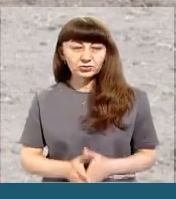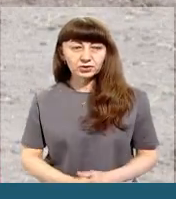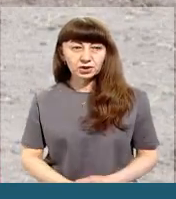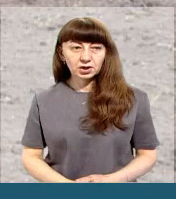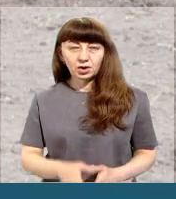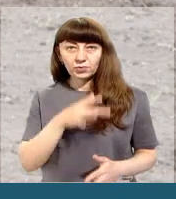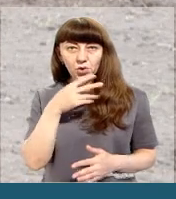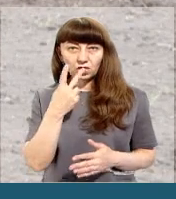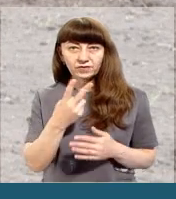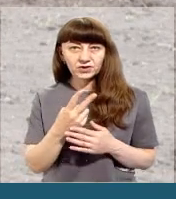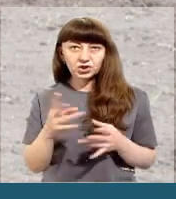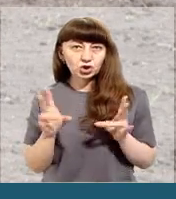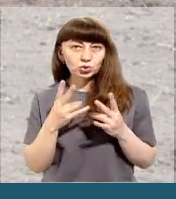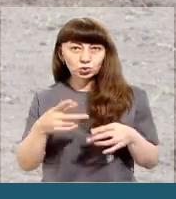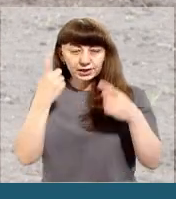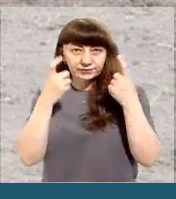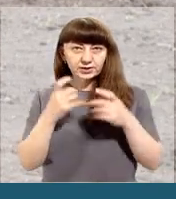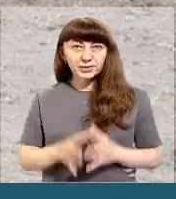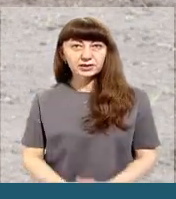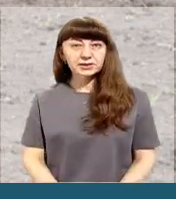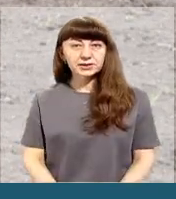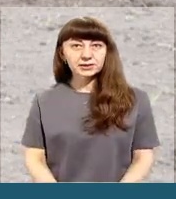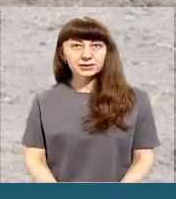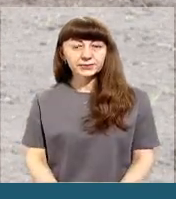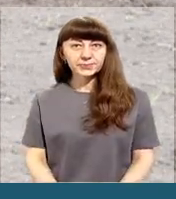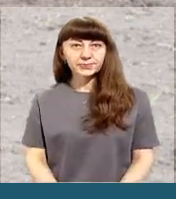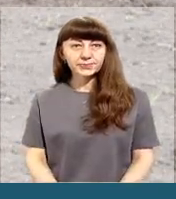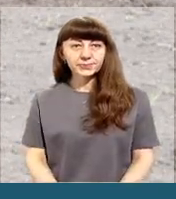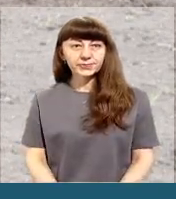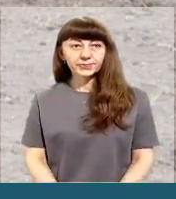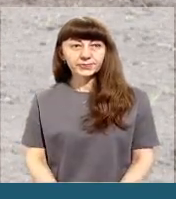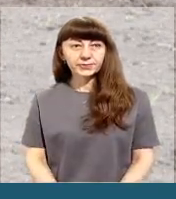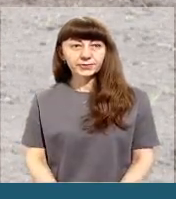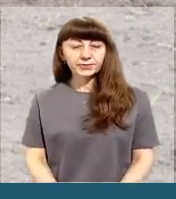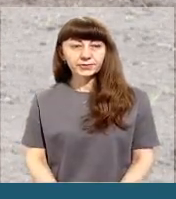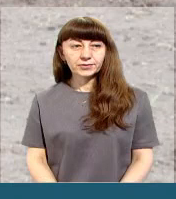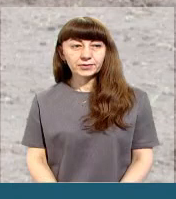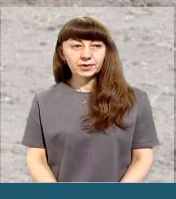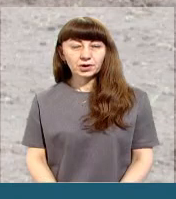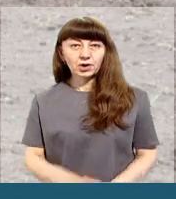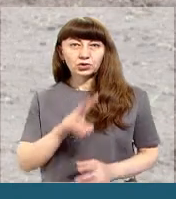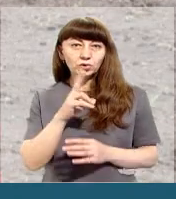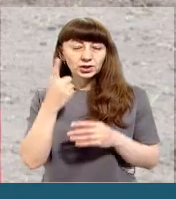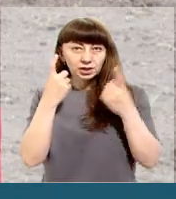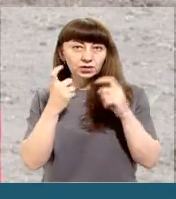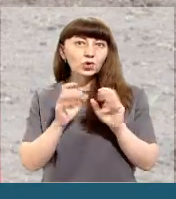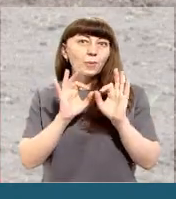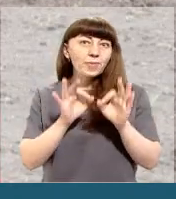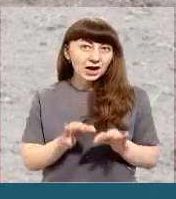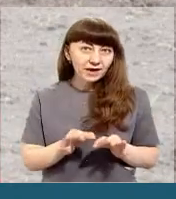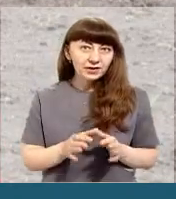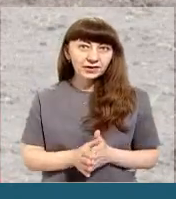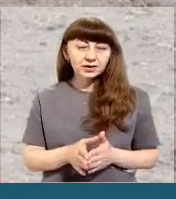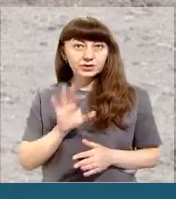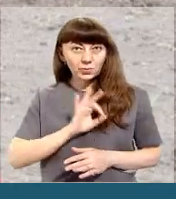очень много чего видят, да, очень много чего есть в свободном доступе. Вот. Кто-то эту информацию может воспринять себе во